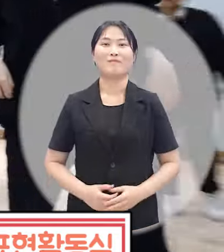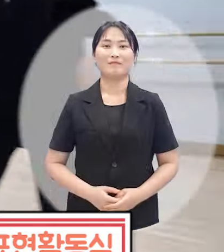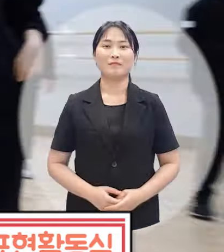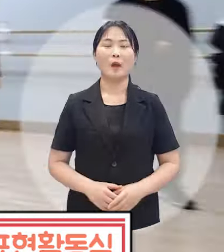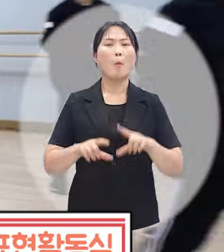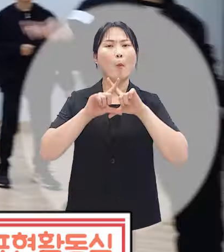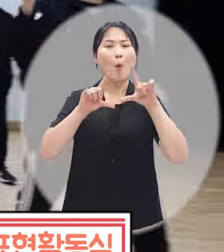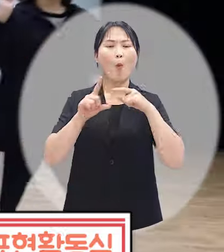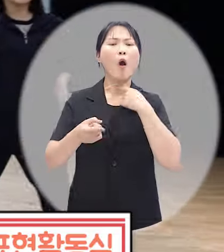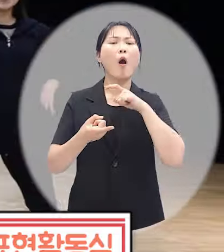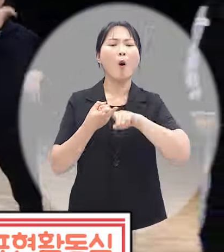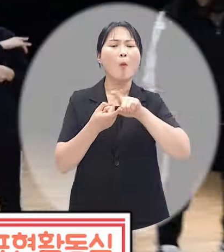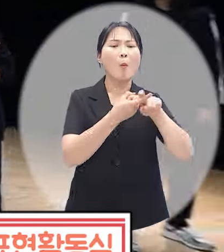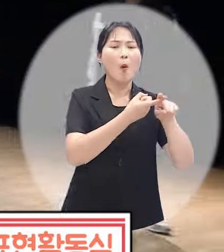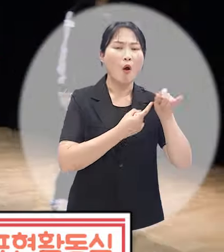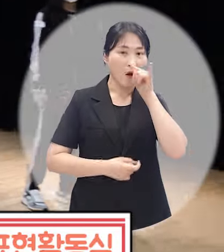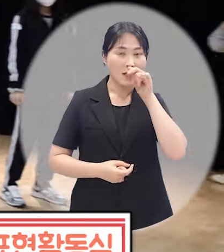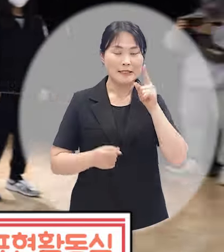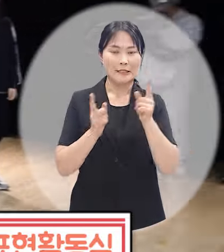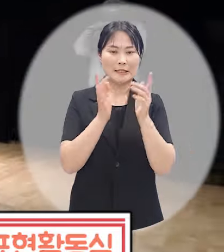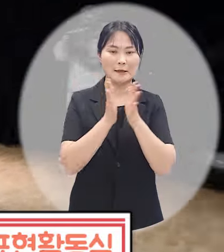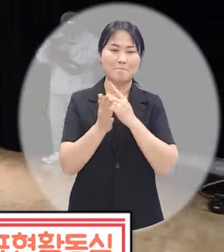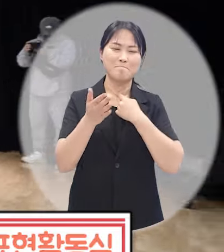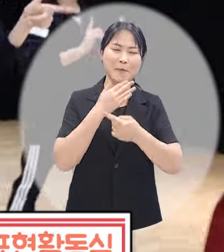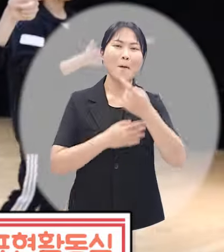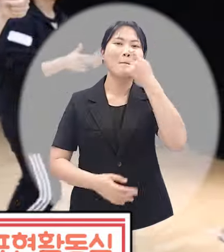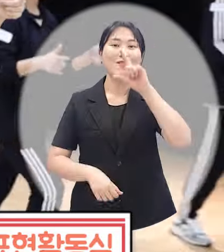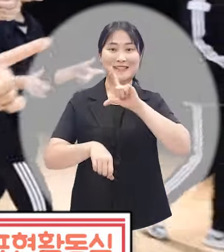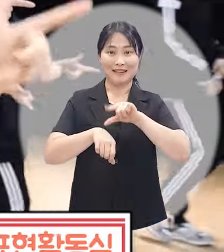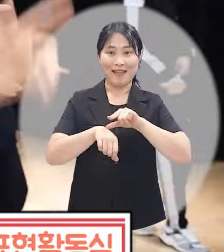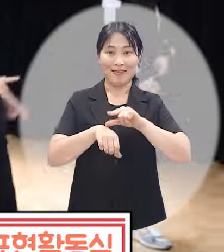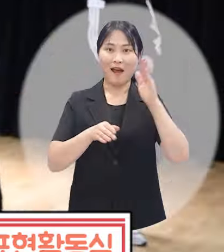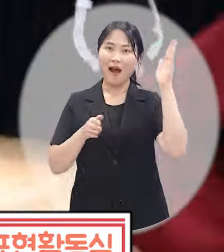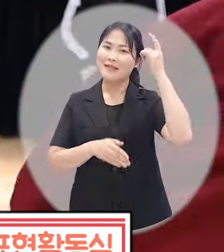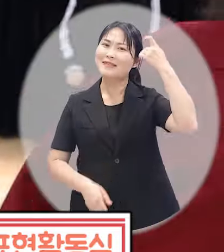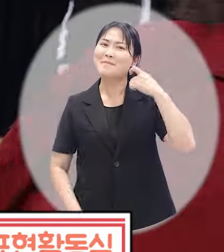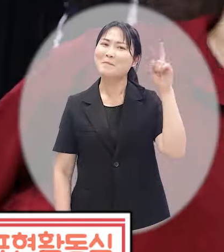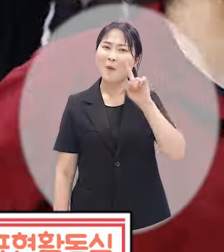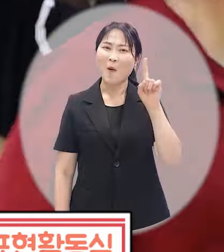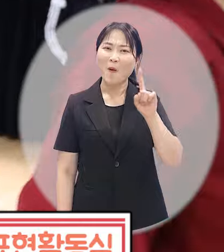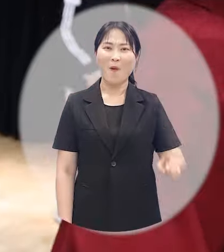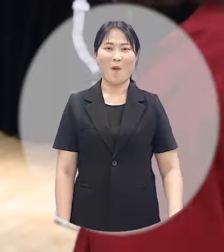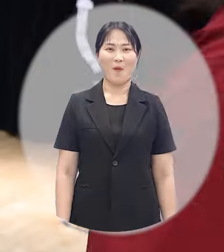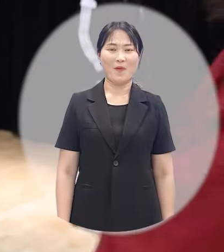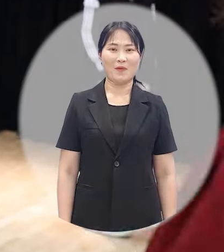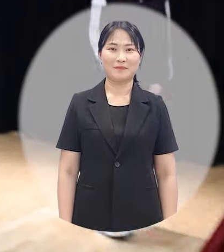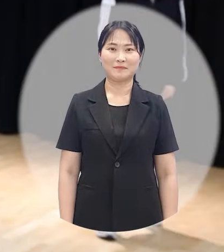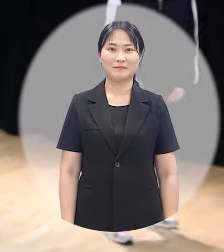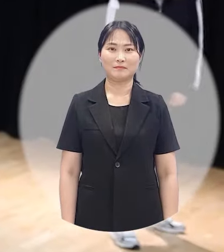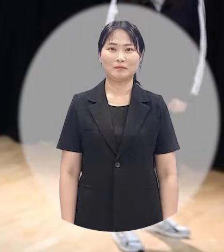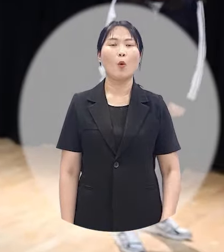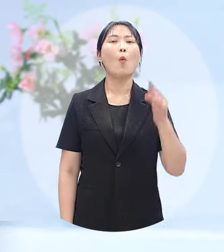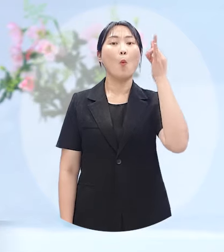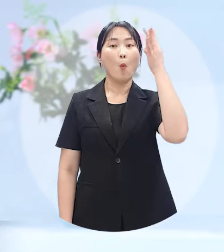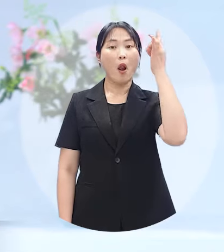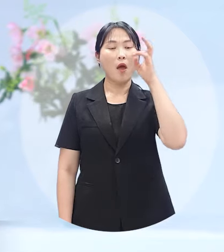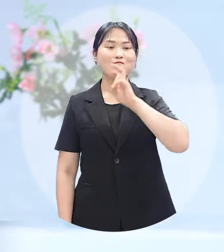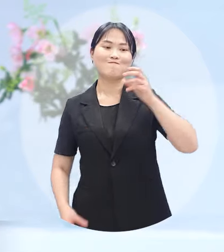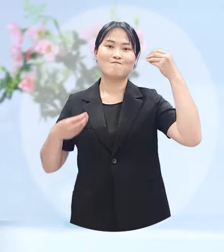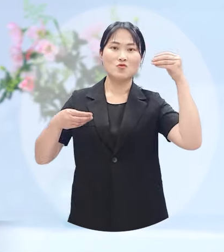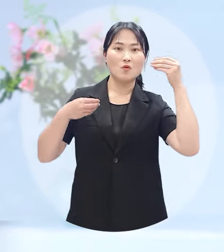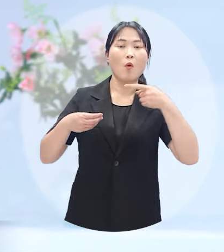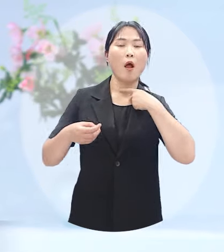관심 갖고 있던 분야를 가까이에서 체험하고 배워보는 시간, 학생들은 어떻게 느끼고 있을까요? 원래 뮤지컬이나 이런